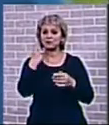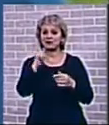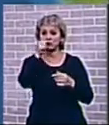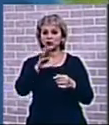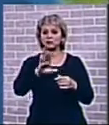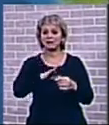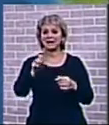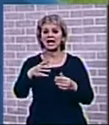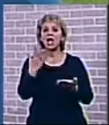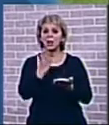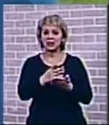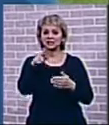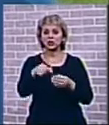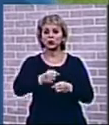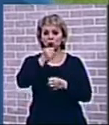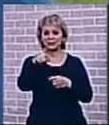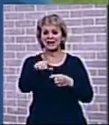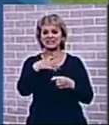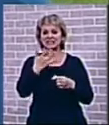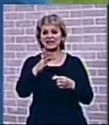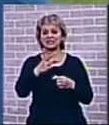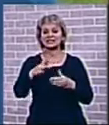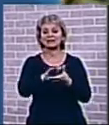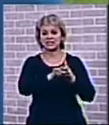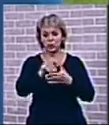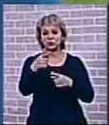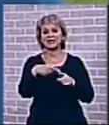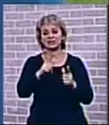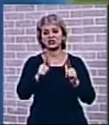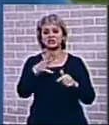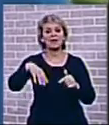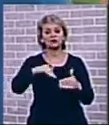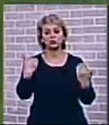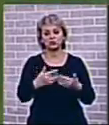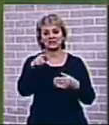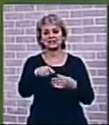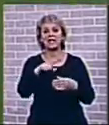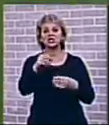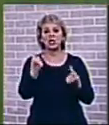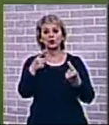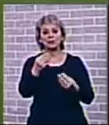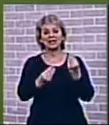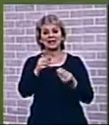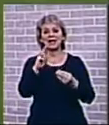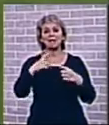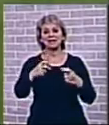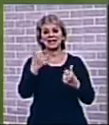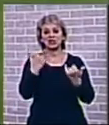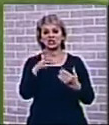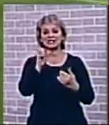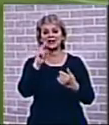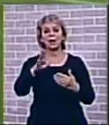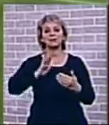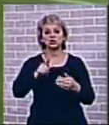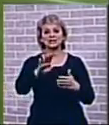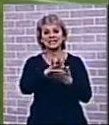стали обладателями Кубка Советского Союза. Это действительно на всю жизнь. За юбилейную игру капитану нынешнего СКА